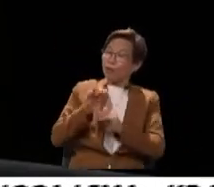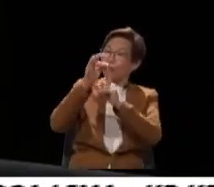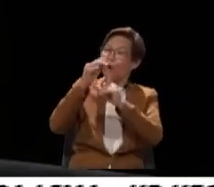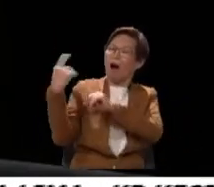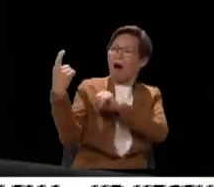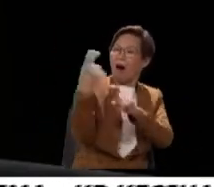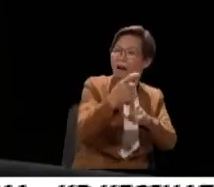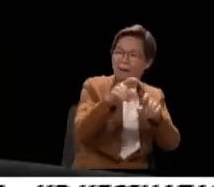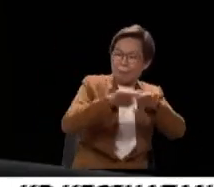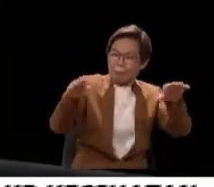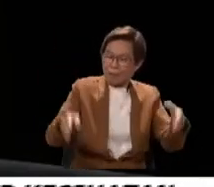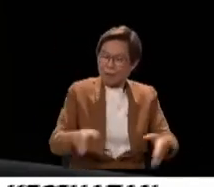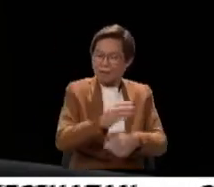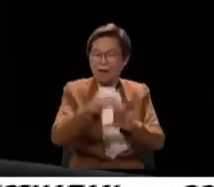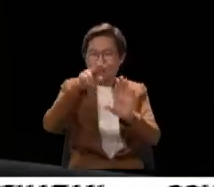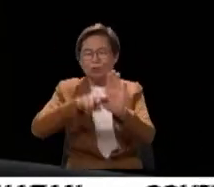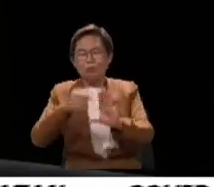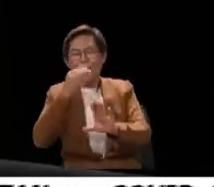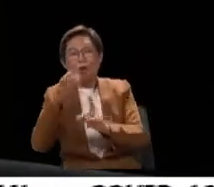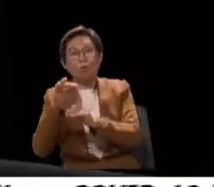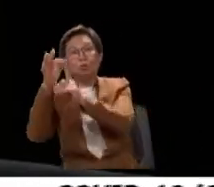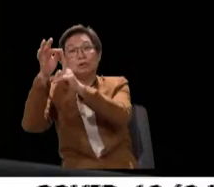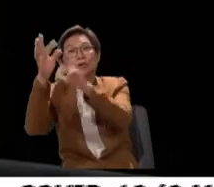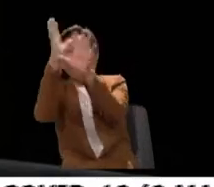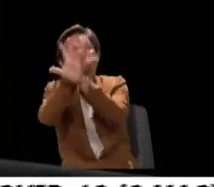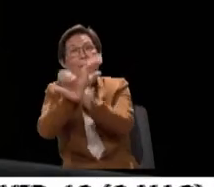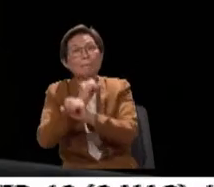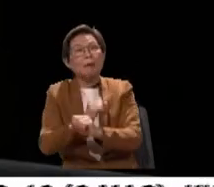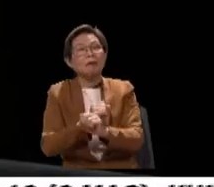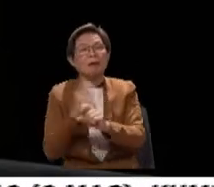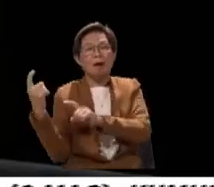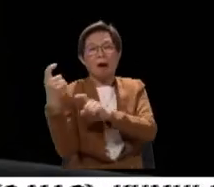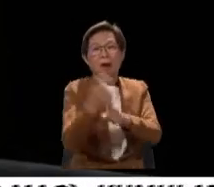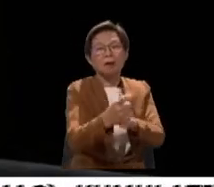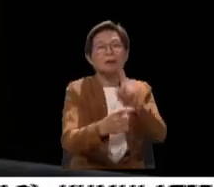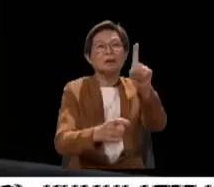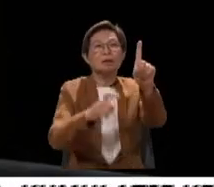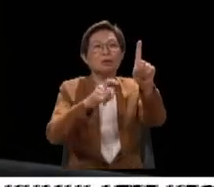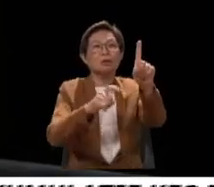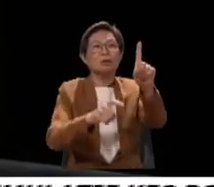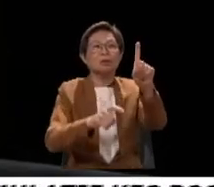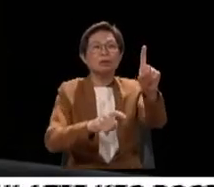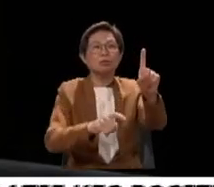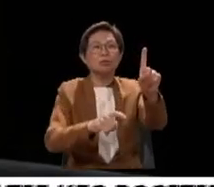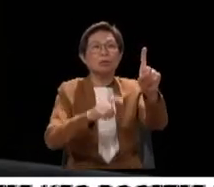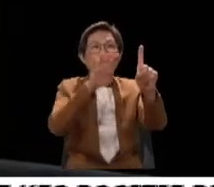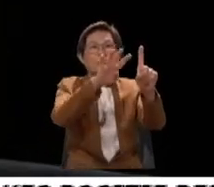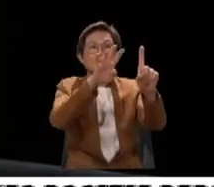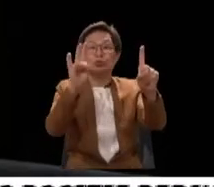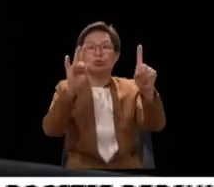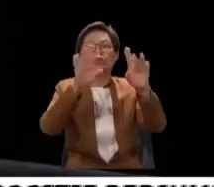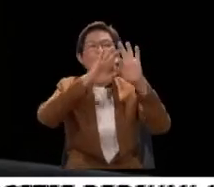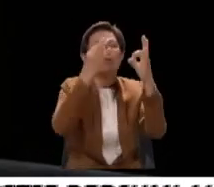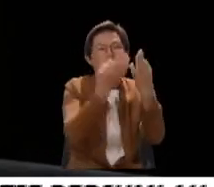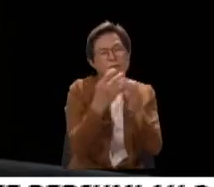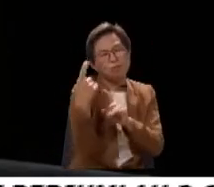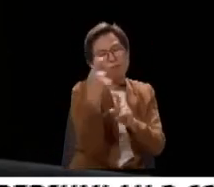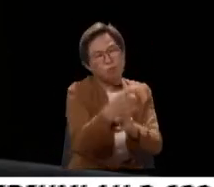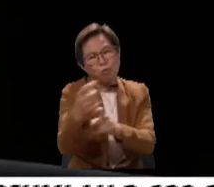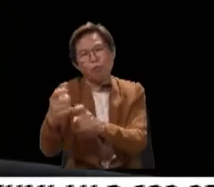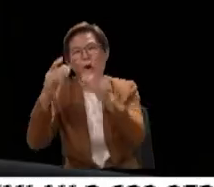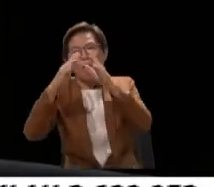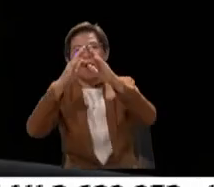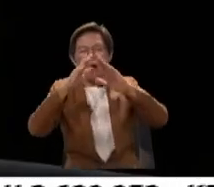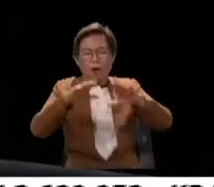meja makan E itu khusus Di ampang ya di berikan kepada 10050 147 rumah yang itu diberikan kerusi